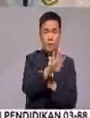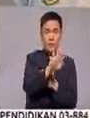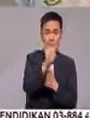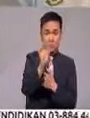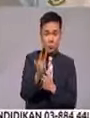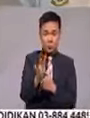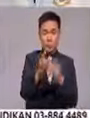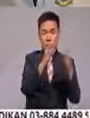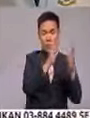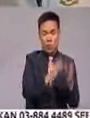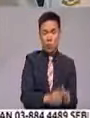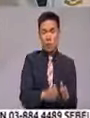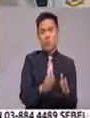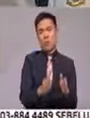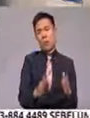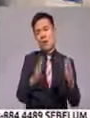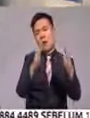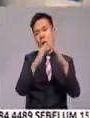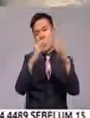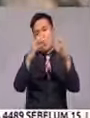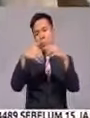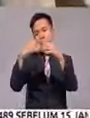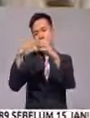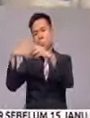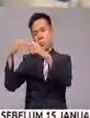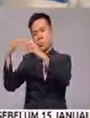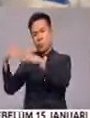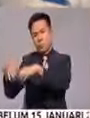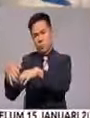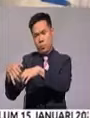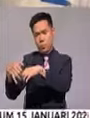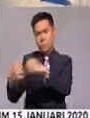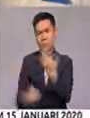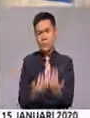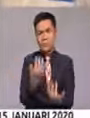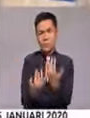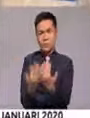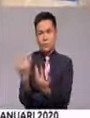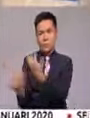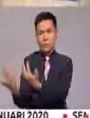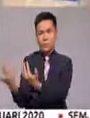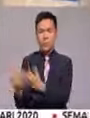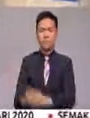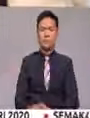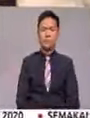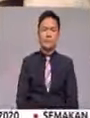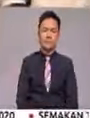15 keluarga hilang tempat tinggal selepas rumah mereka hangus dijilat api.